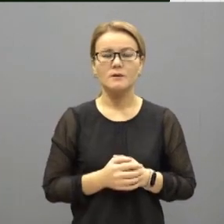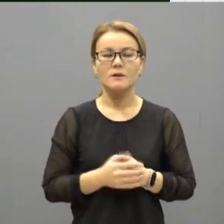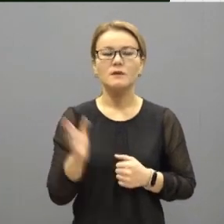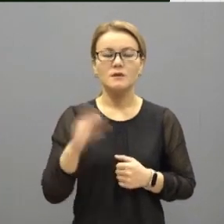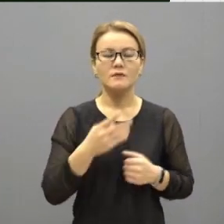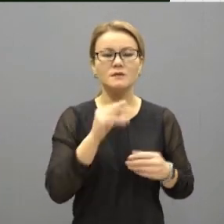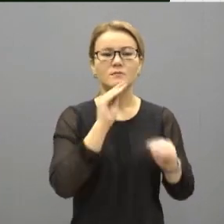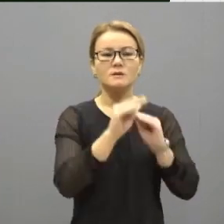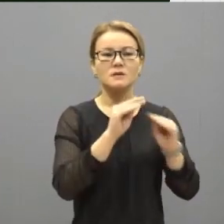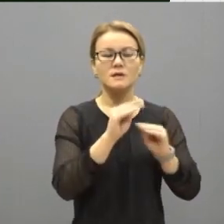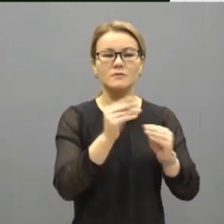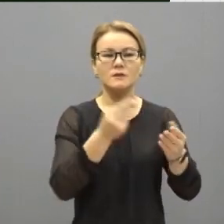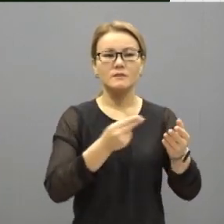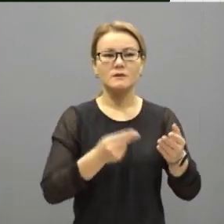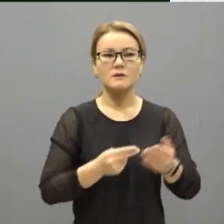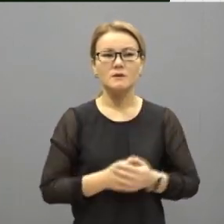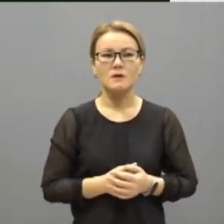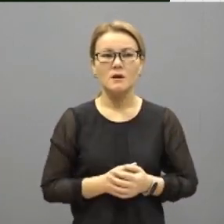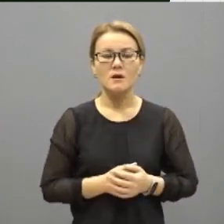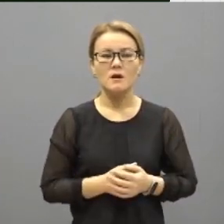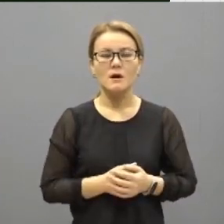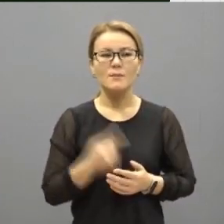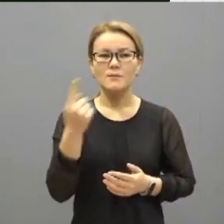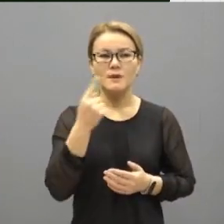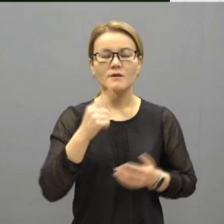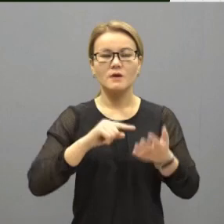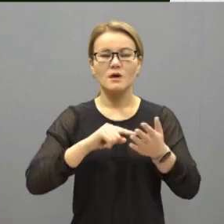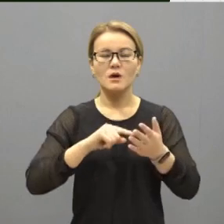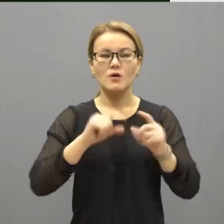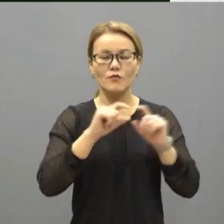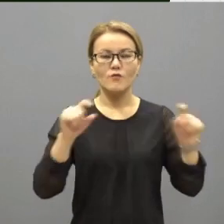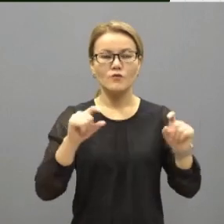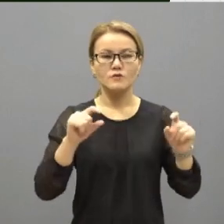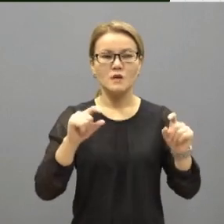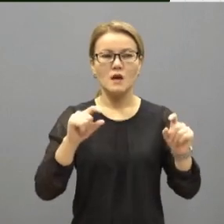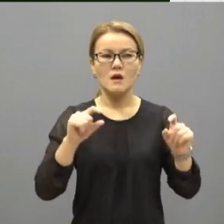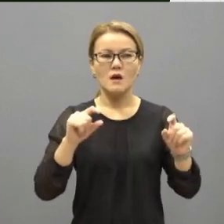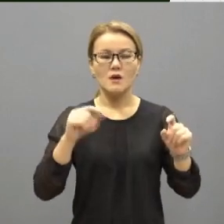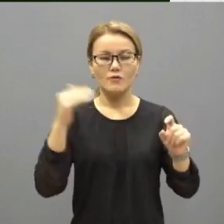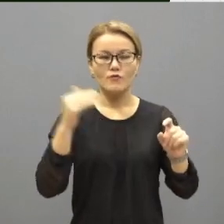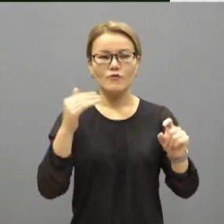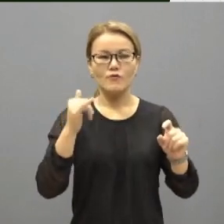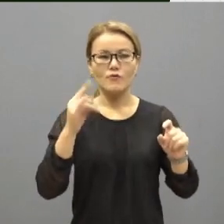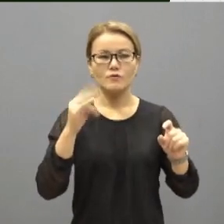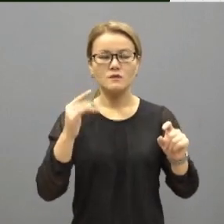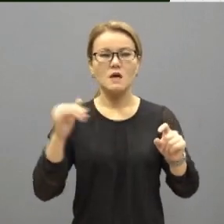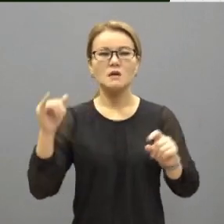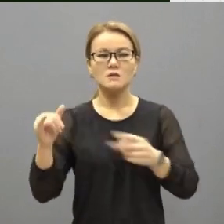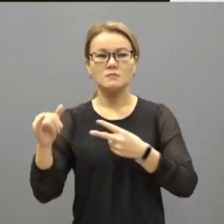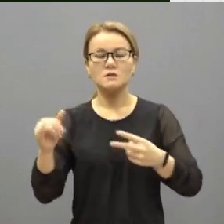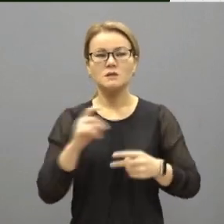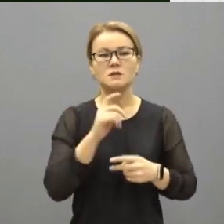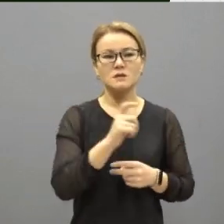к построению. Первая функция y равно x в кубе имеет график